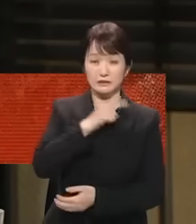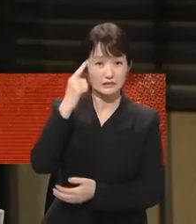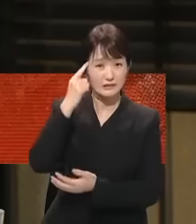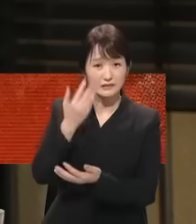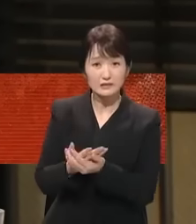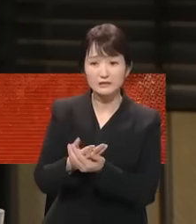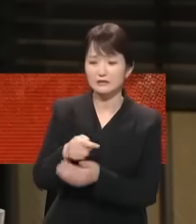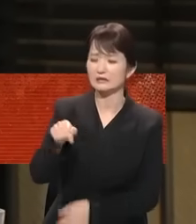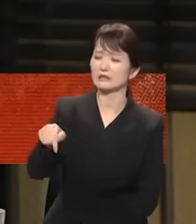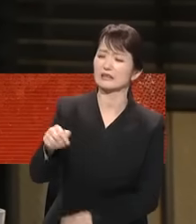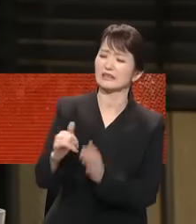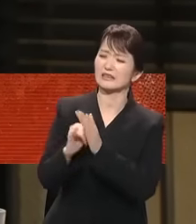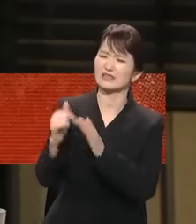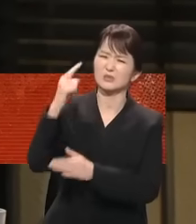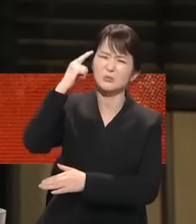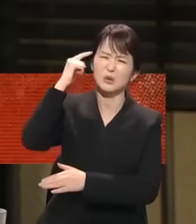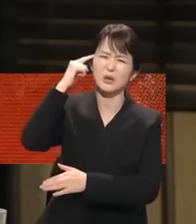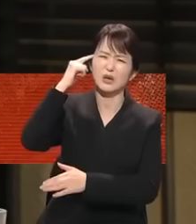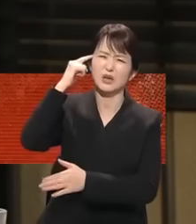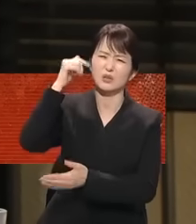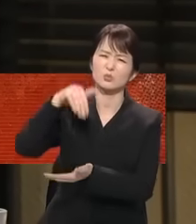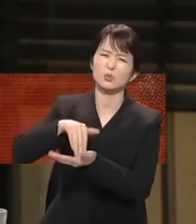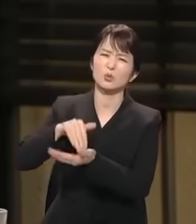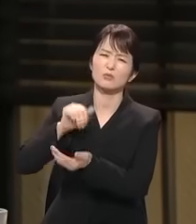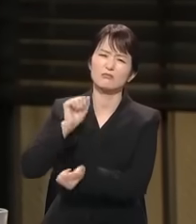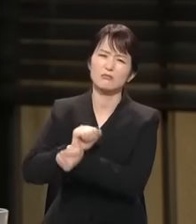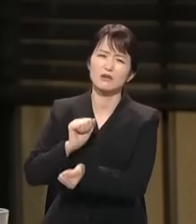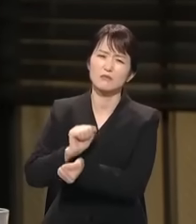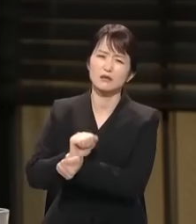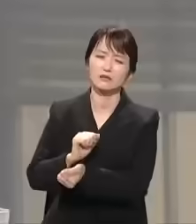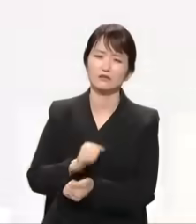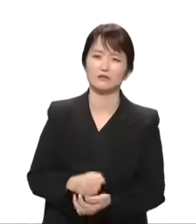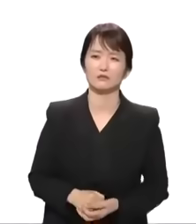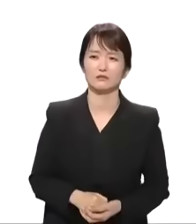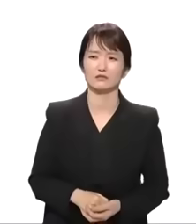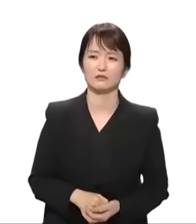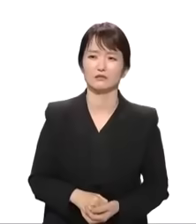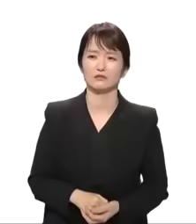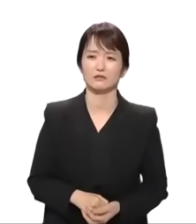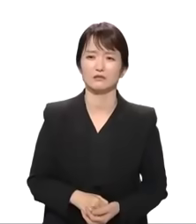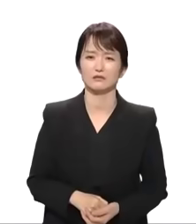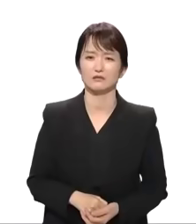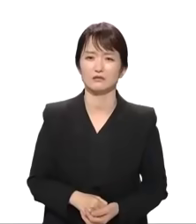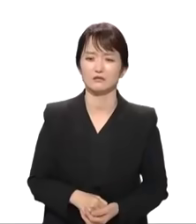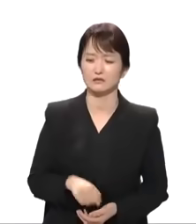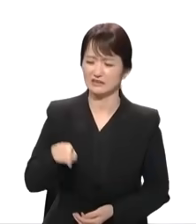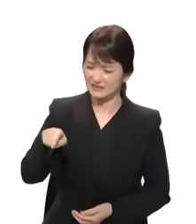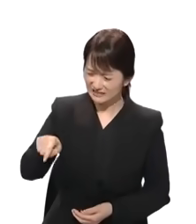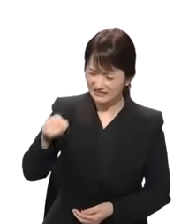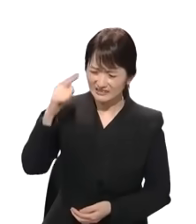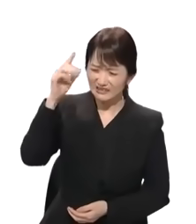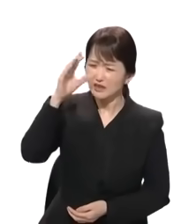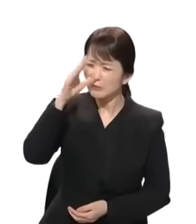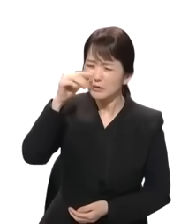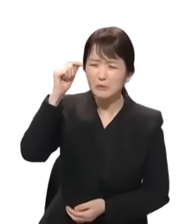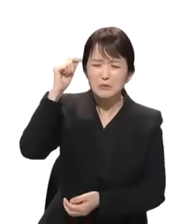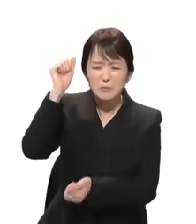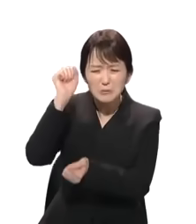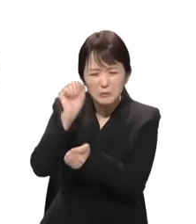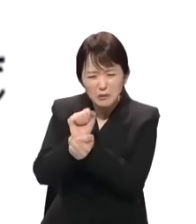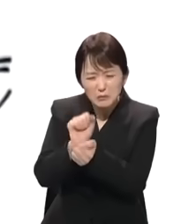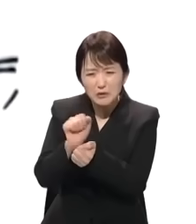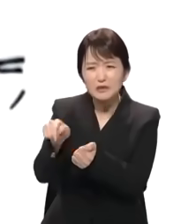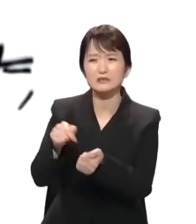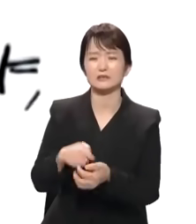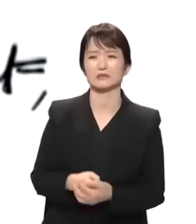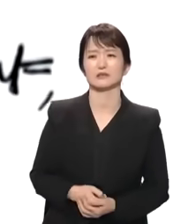가족 DNA 별로야 아 이거는 가족까지 모욕을 하는 거잖아요 그리고 네가 그렇게 멍청하니까 땡땡 대학 나왔지